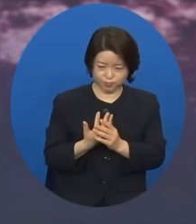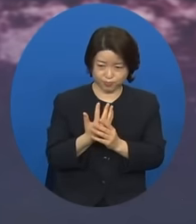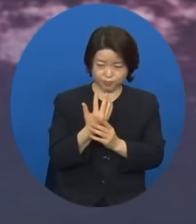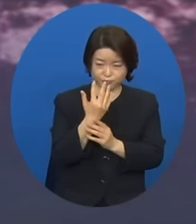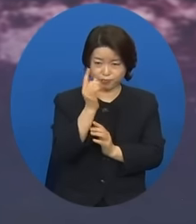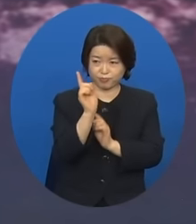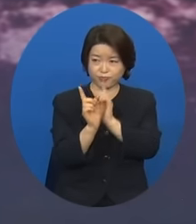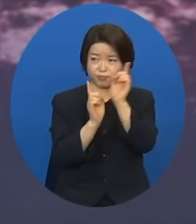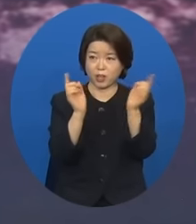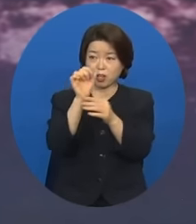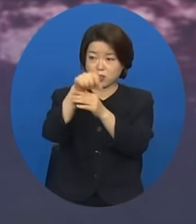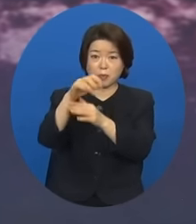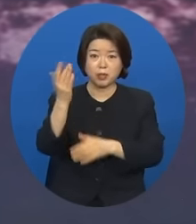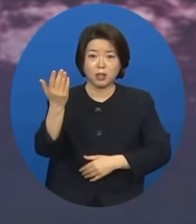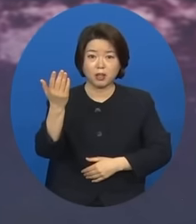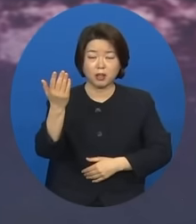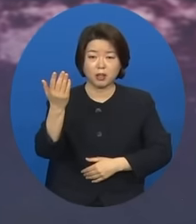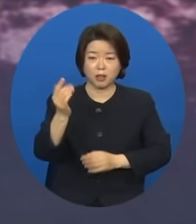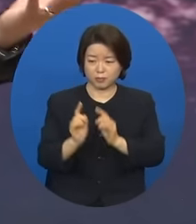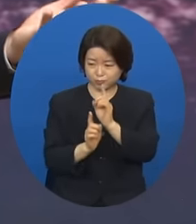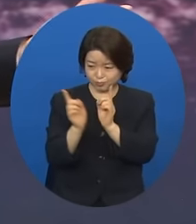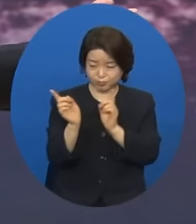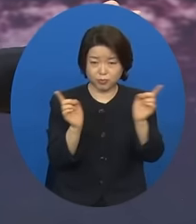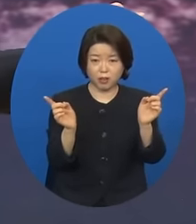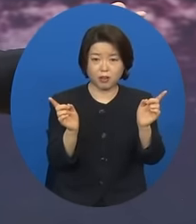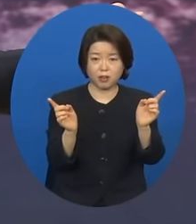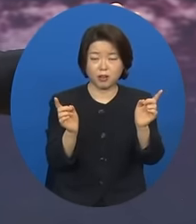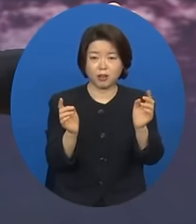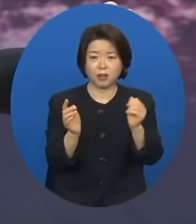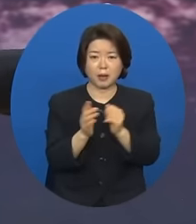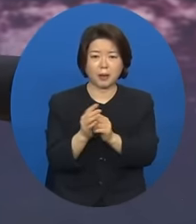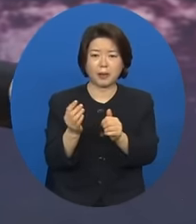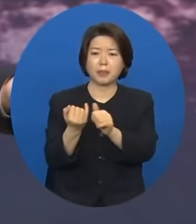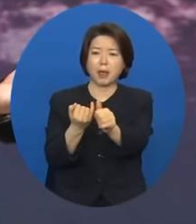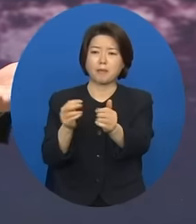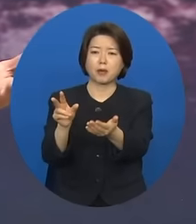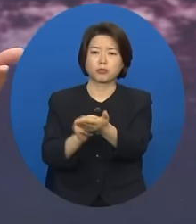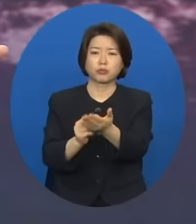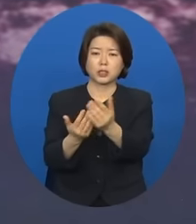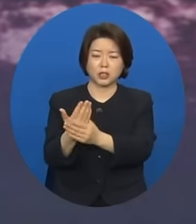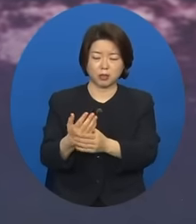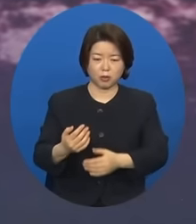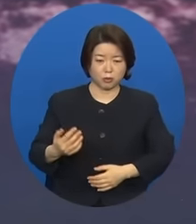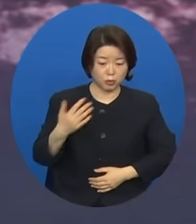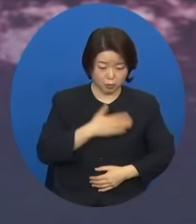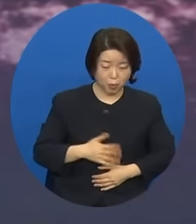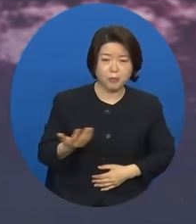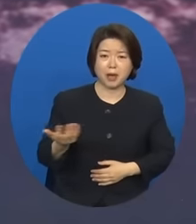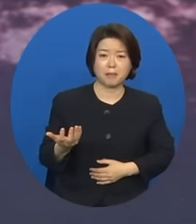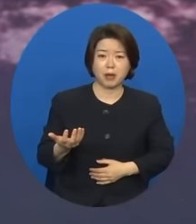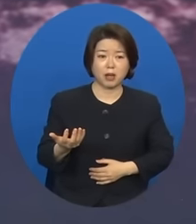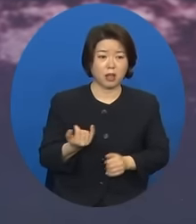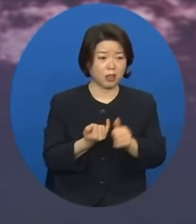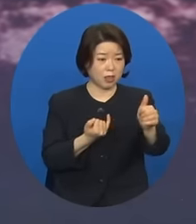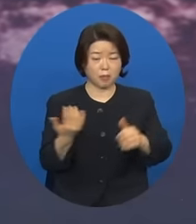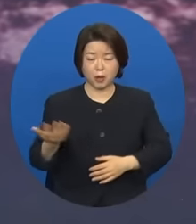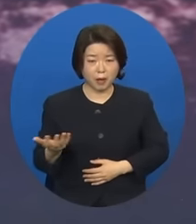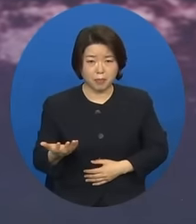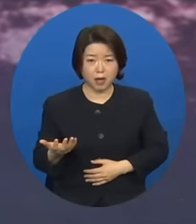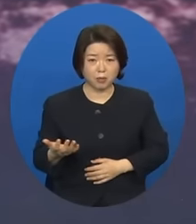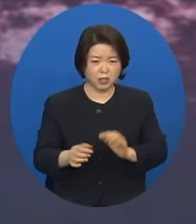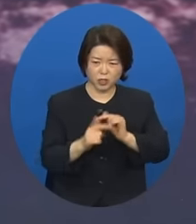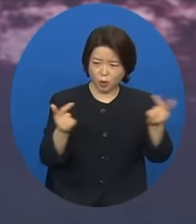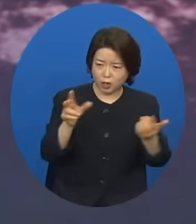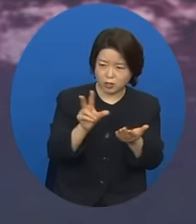찌르게 됩니다 남편과의 문제 몸이 아파지고 남편도 아파지고 막 여러 가지